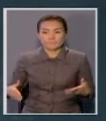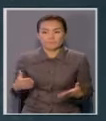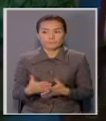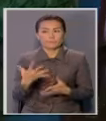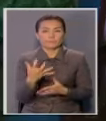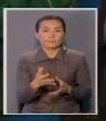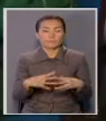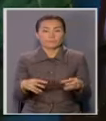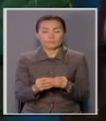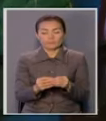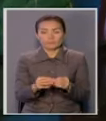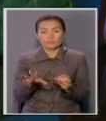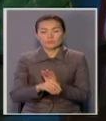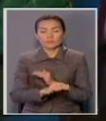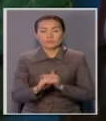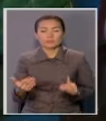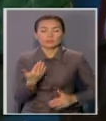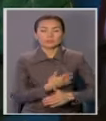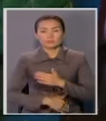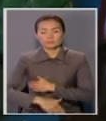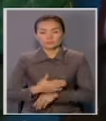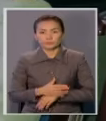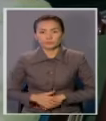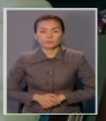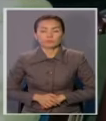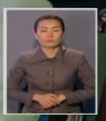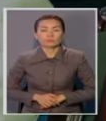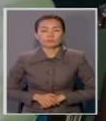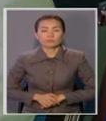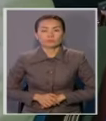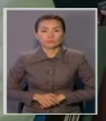более 500 семьям имеющих детей с ограниченными возможностями